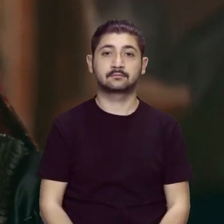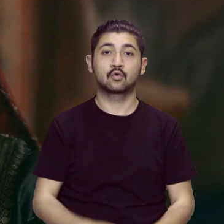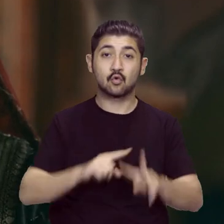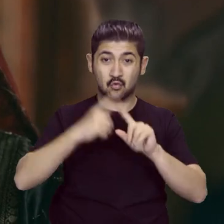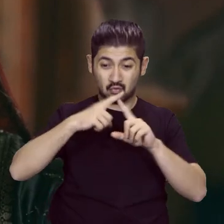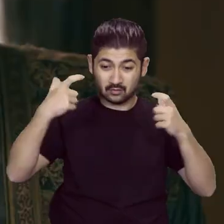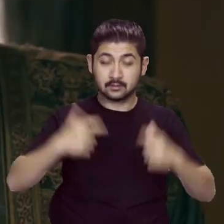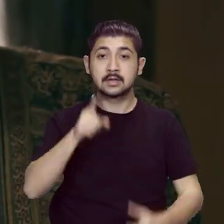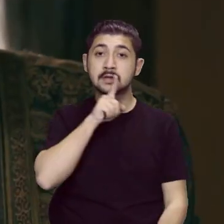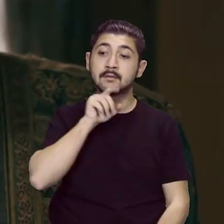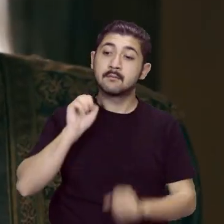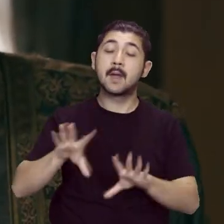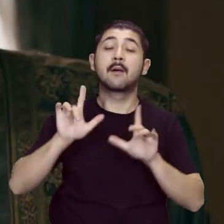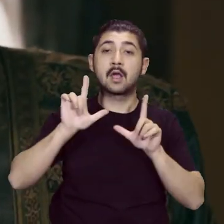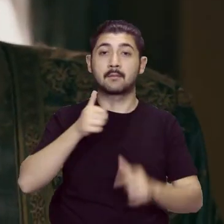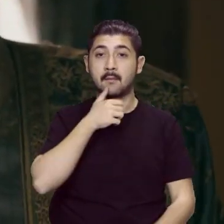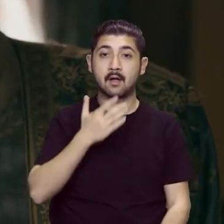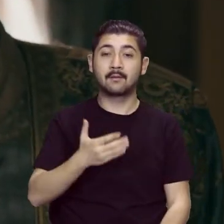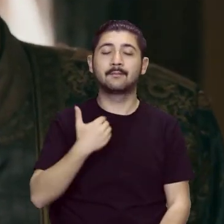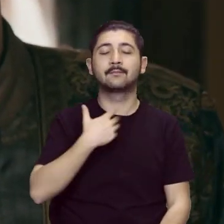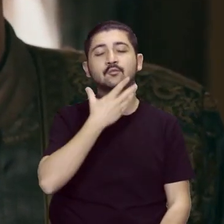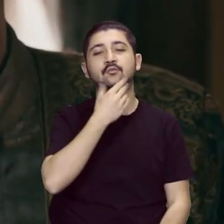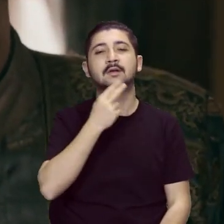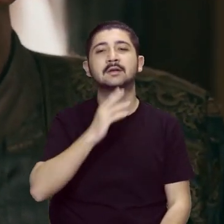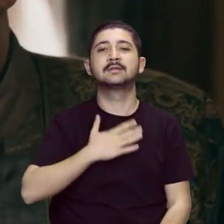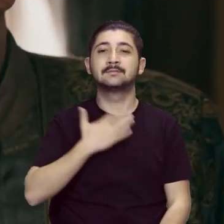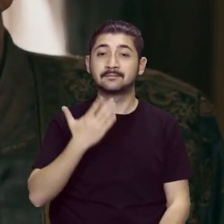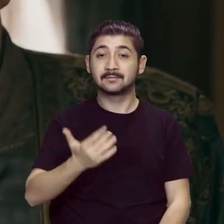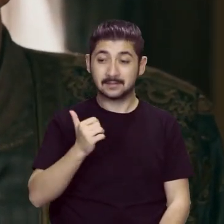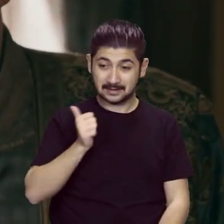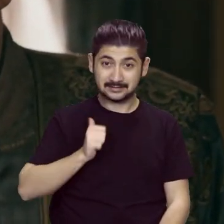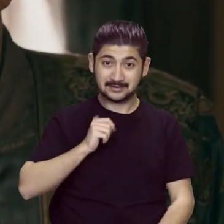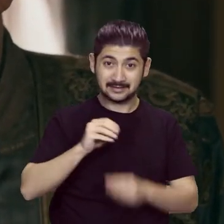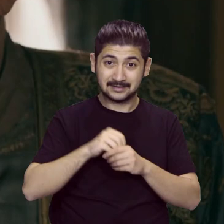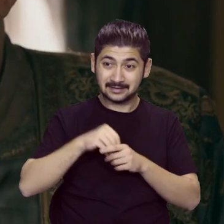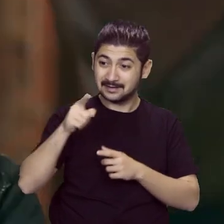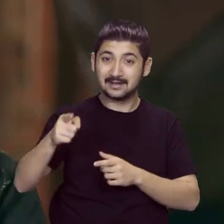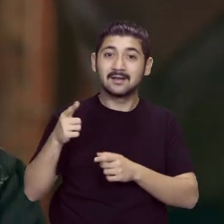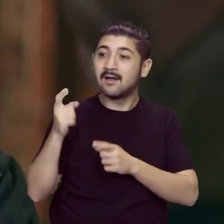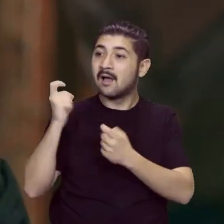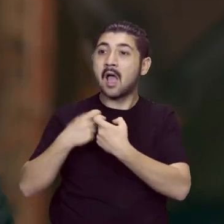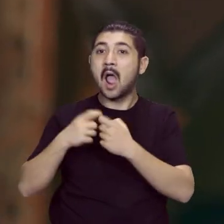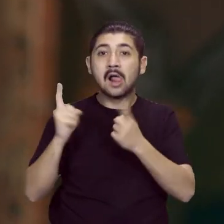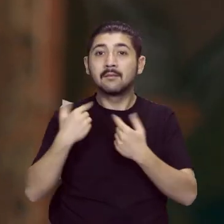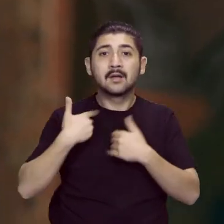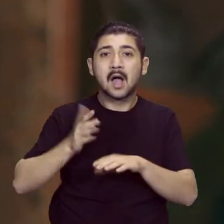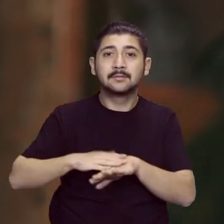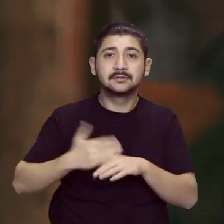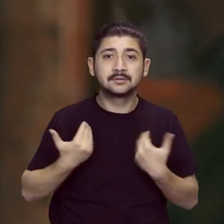Kutu İngilizlere bırakmamalıyız baba. Benim güzel kızım. Ordunun baş edemediği İngiliz'e biz ne yapabiliriz ki?